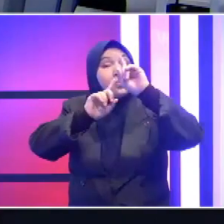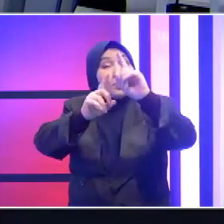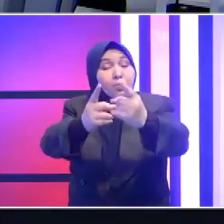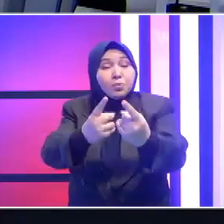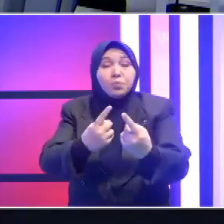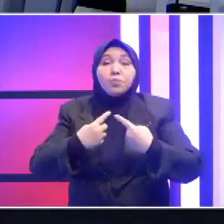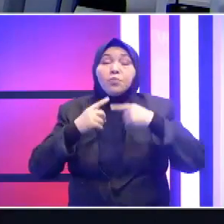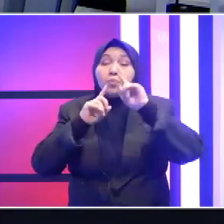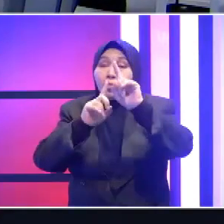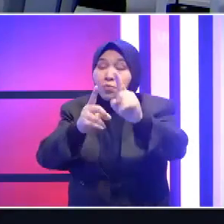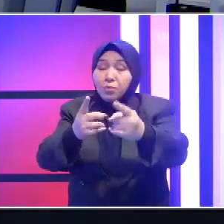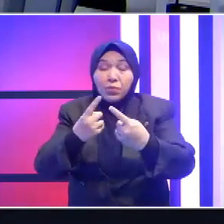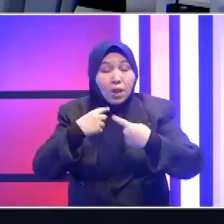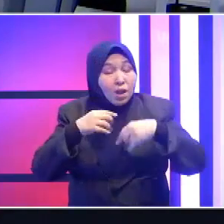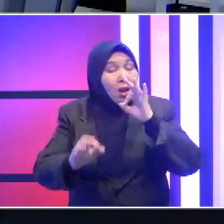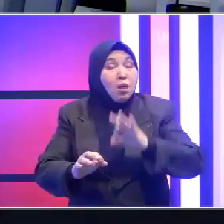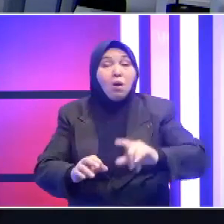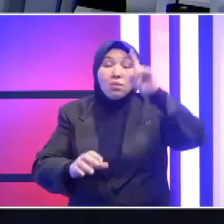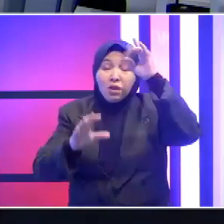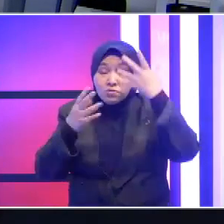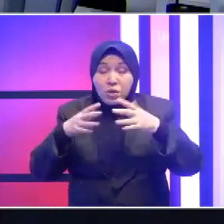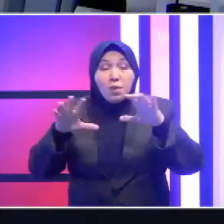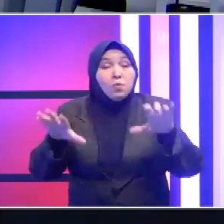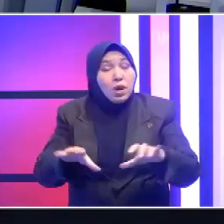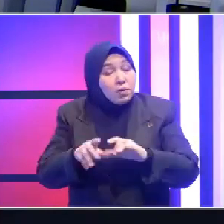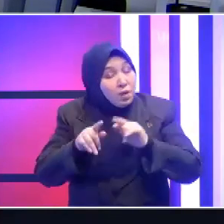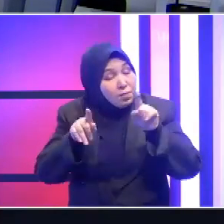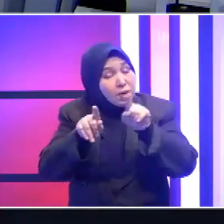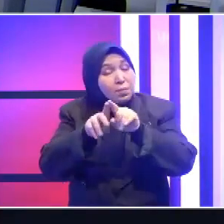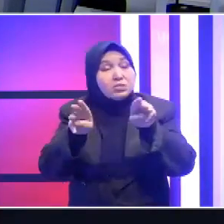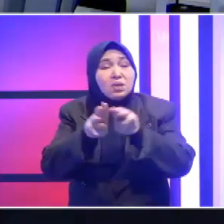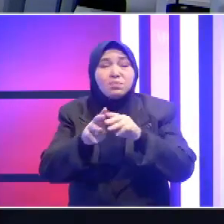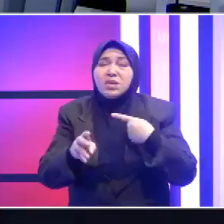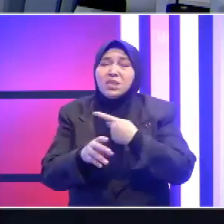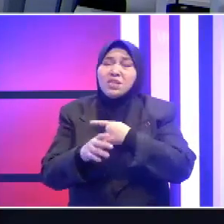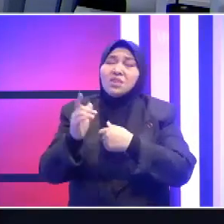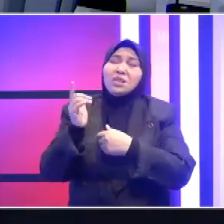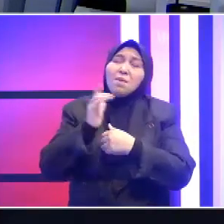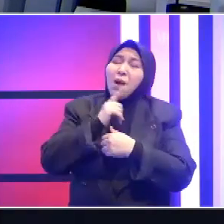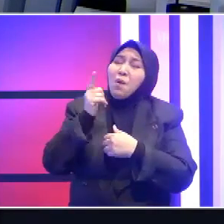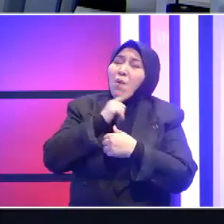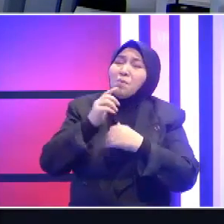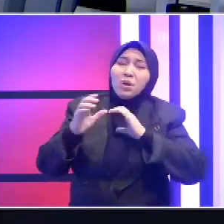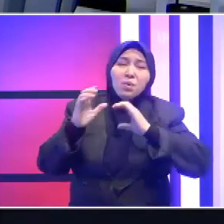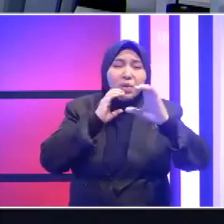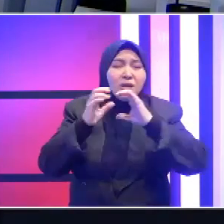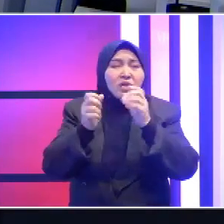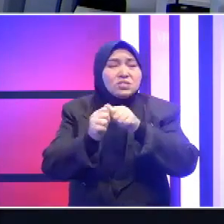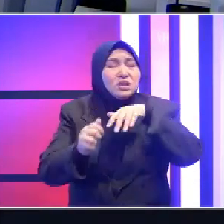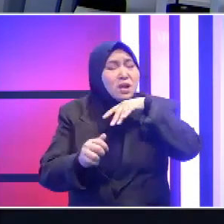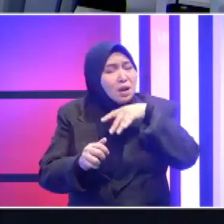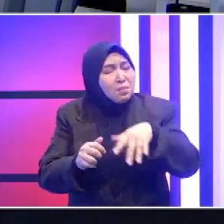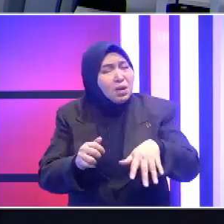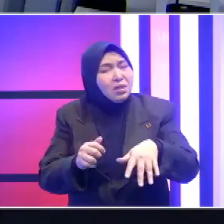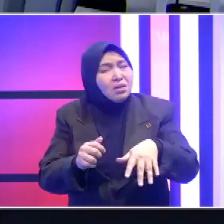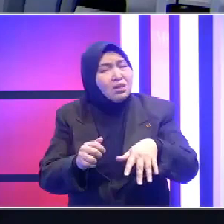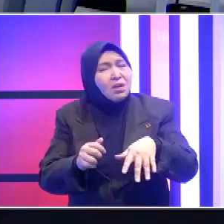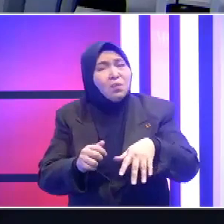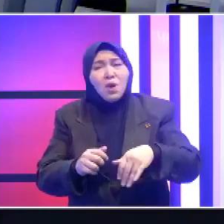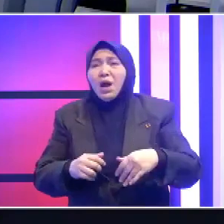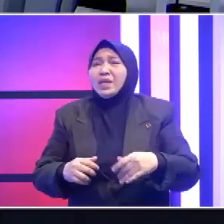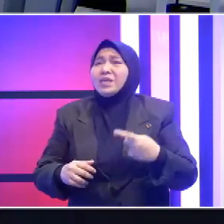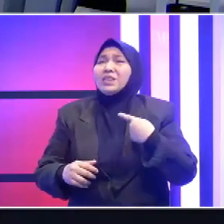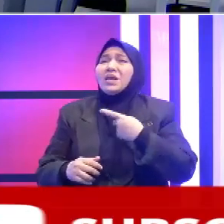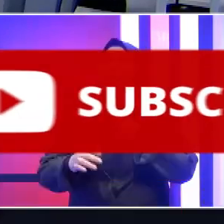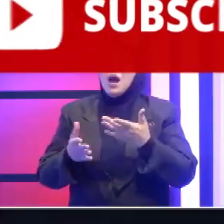kalau Allah dah begitu bila kita nih taknak berkomunikasi dengannya nih ribath sangat gila lebih kamu itulah